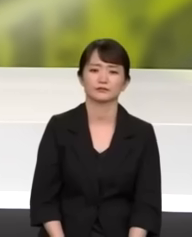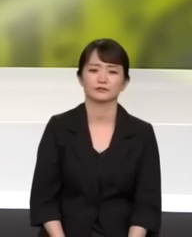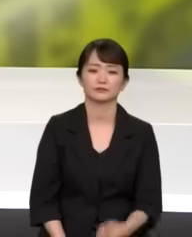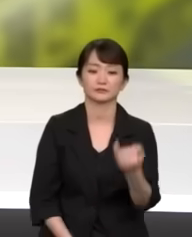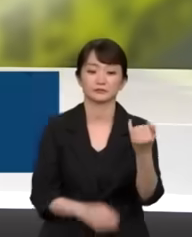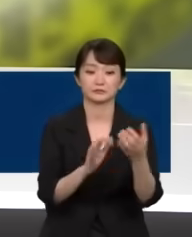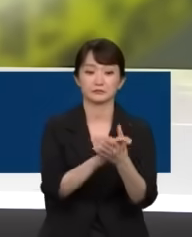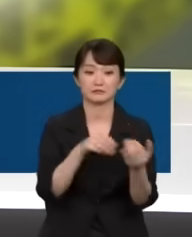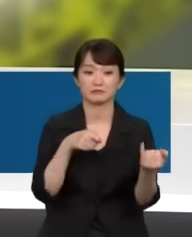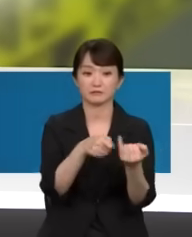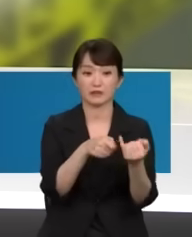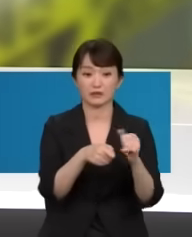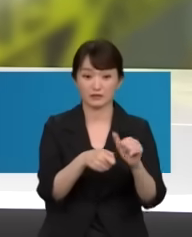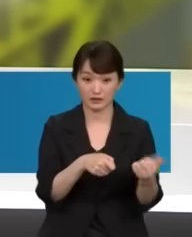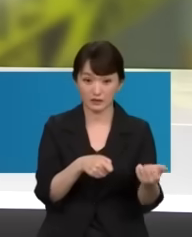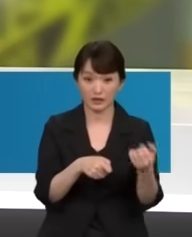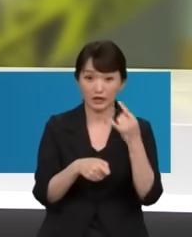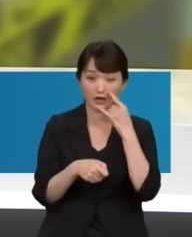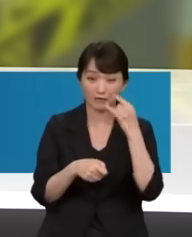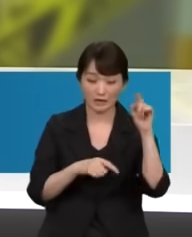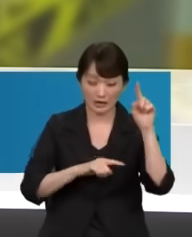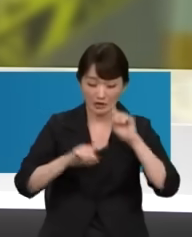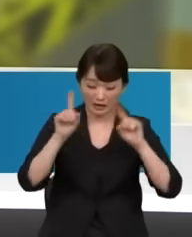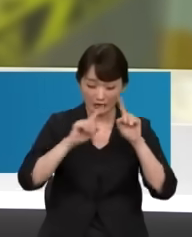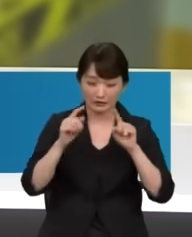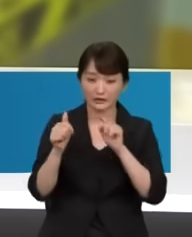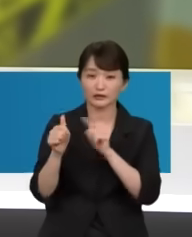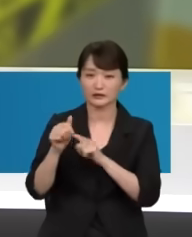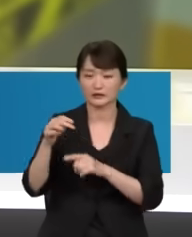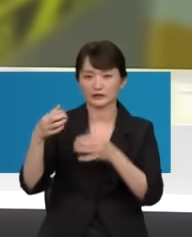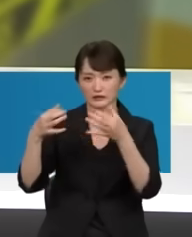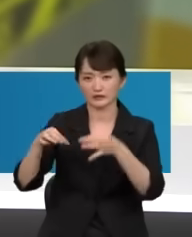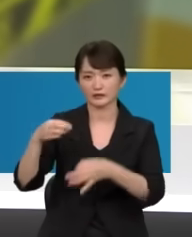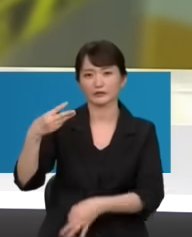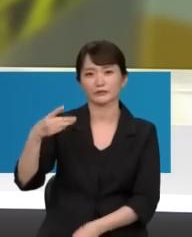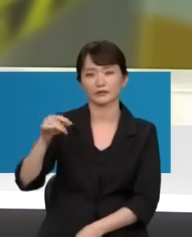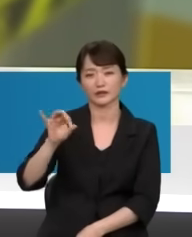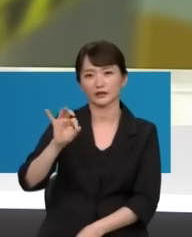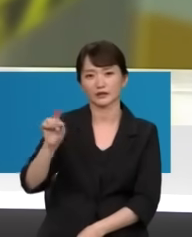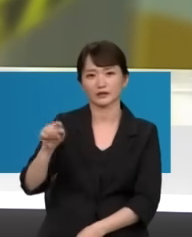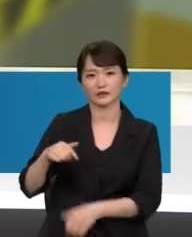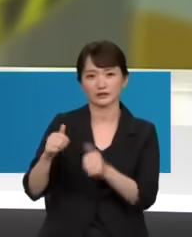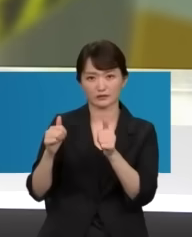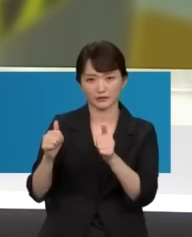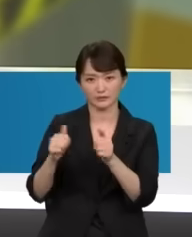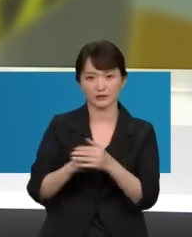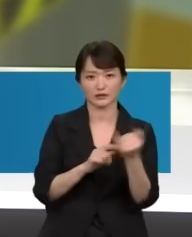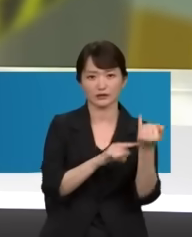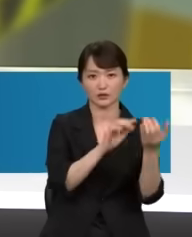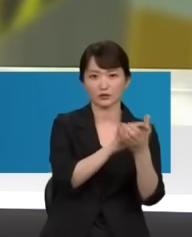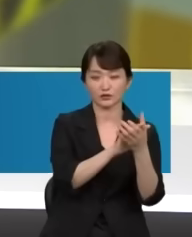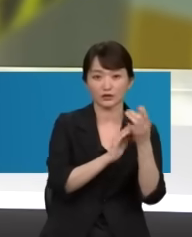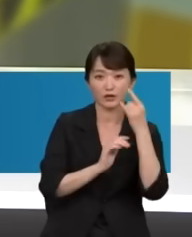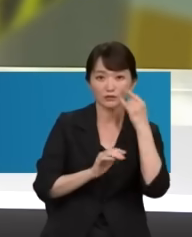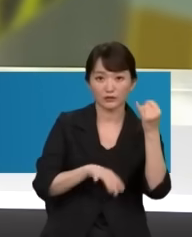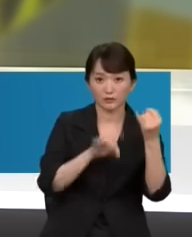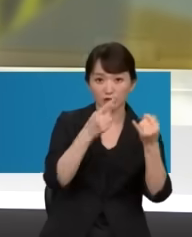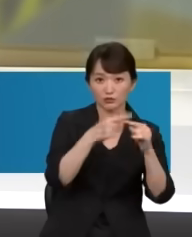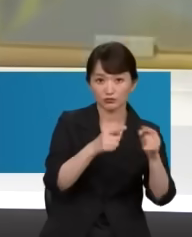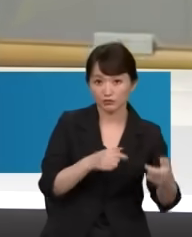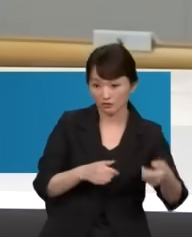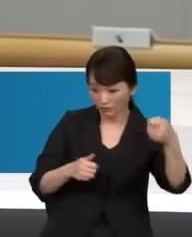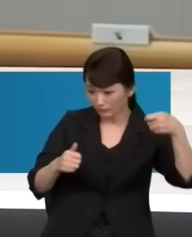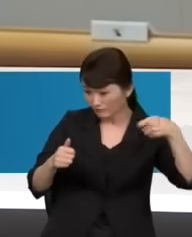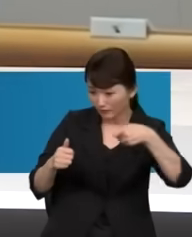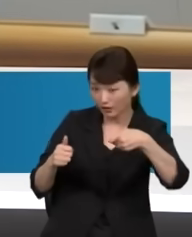여자친구를 살해하고 그 어머니까지 크게 다치게 한 김레아가 오늘 재판에서 여자친구의 어머니가 먼저 흉기를 들었다고